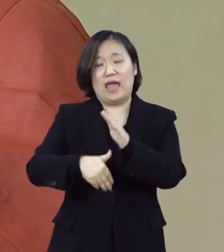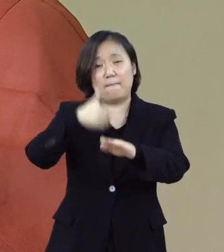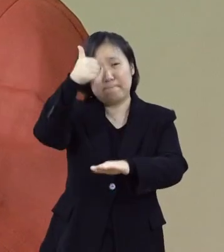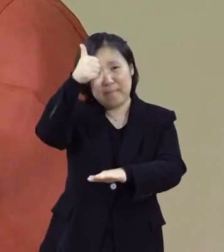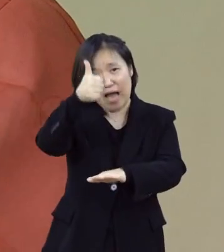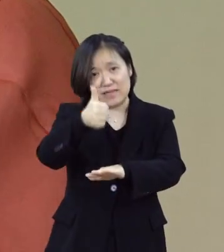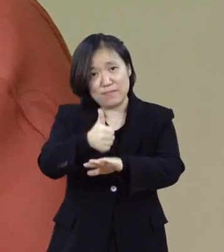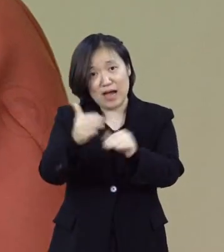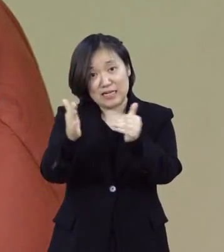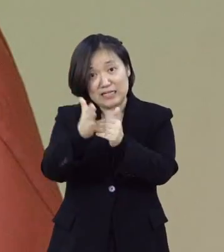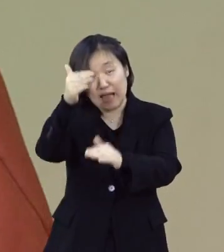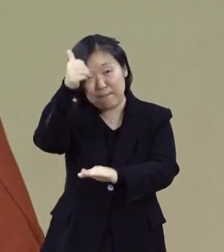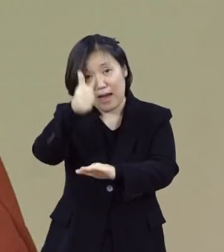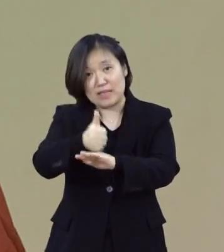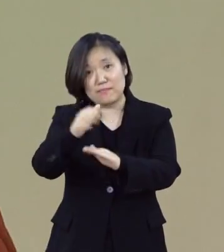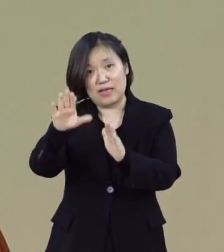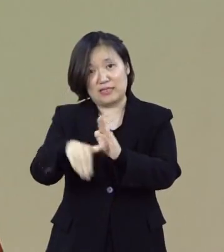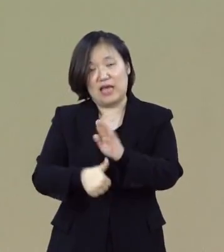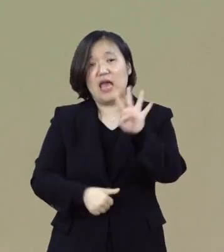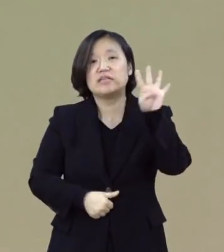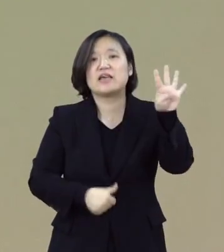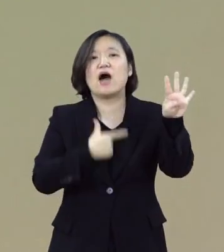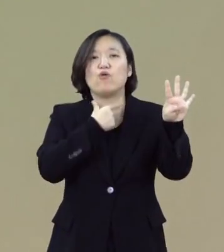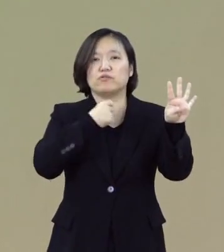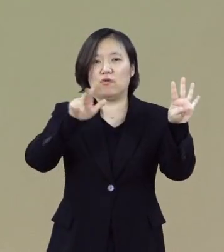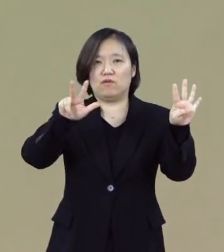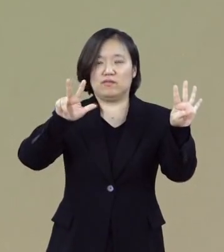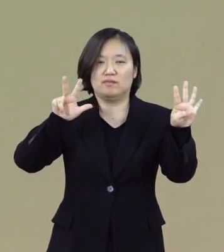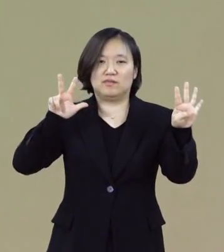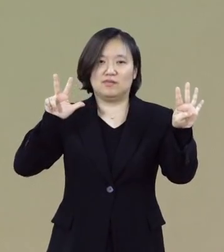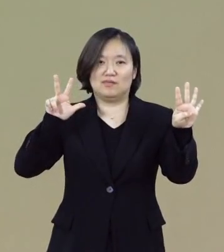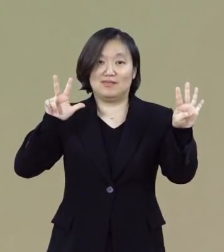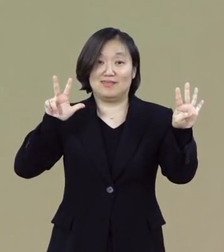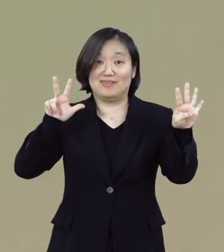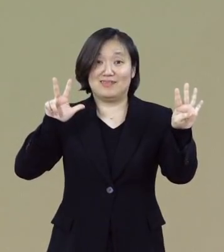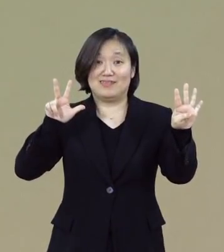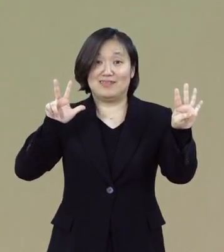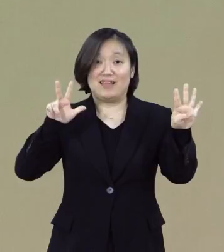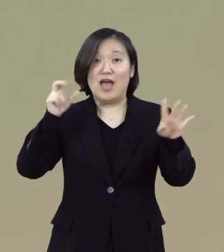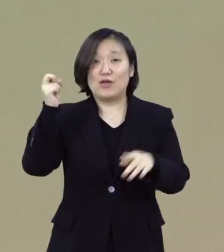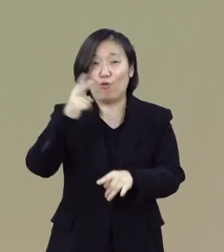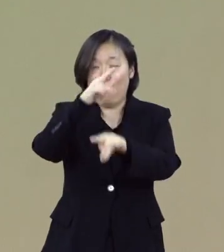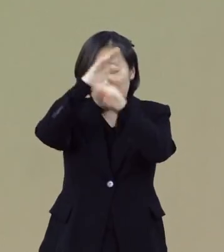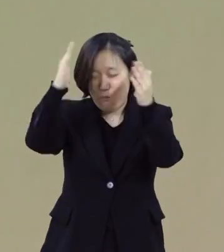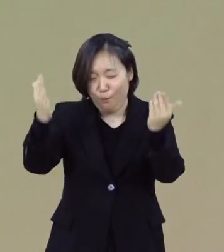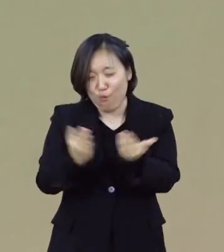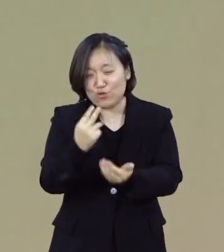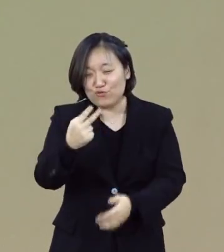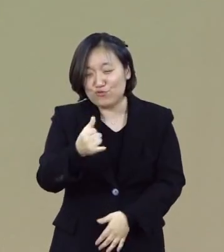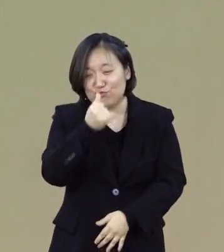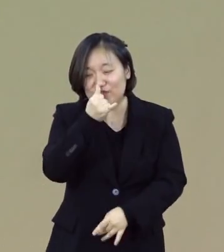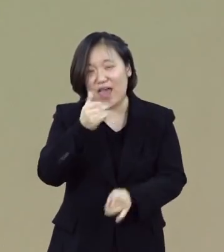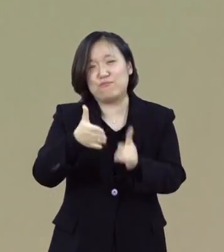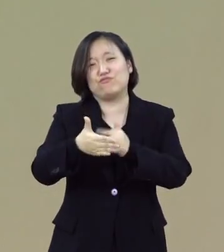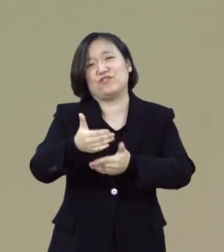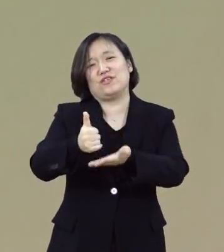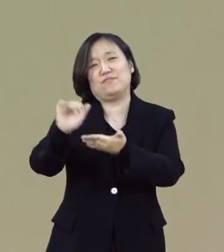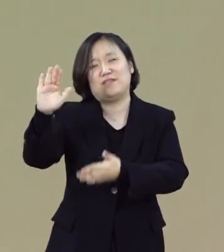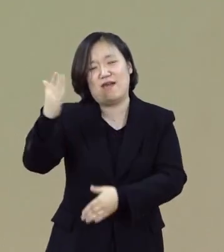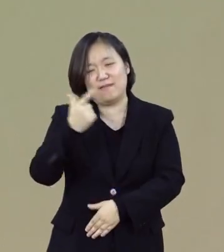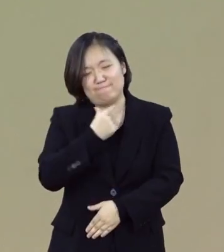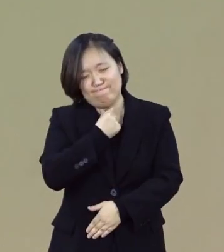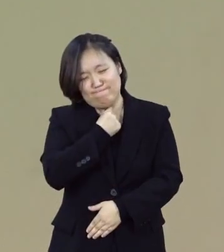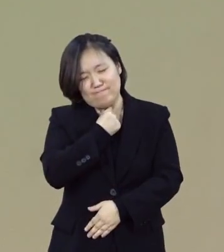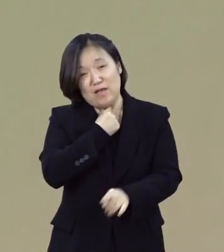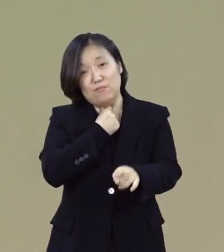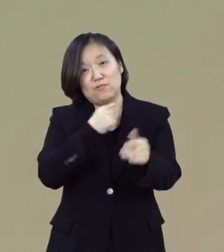마지막 마무리를 사옹선이나 혹은 모든 중생 다 함께 성불하여 지이다로 반드시